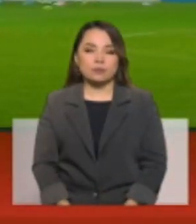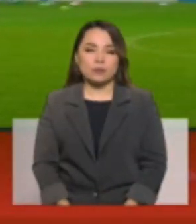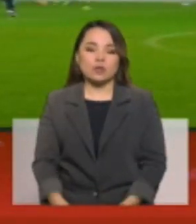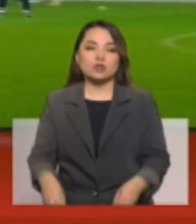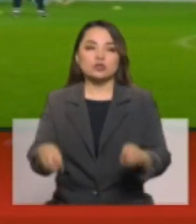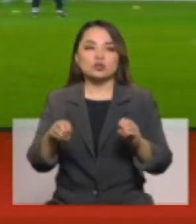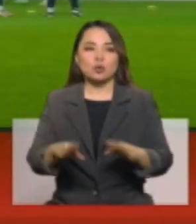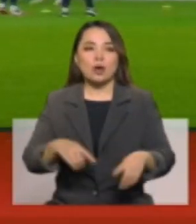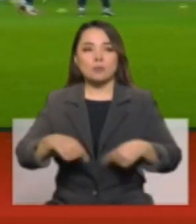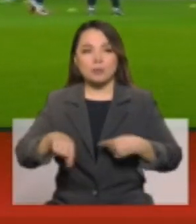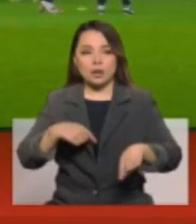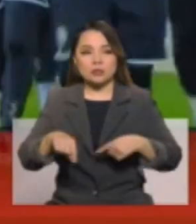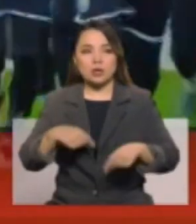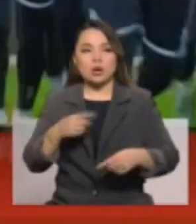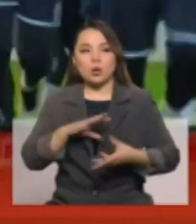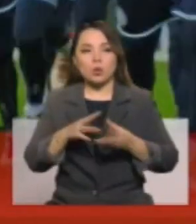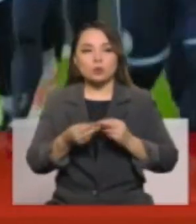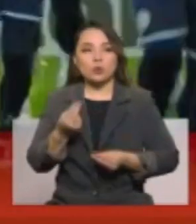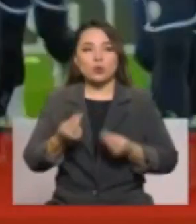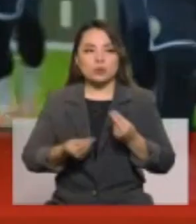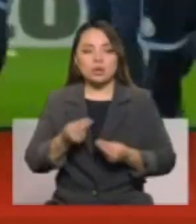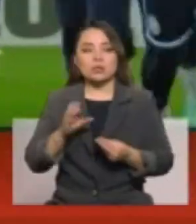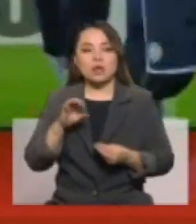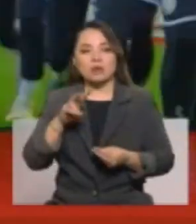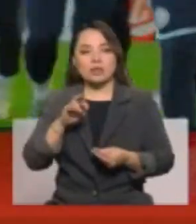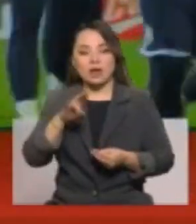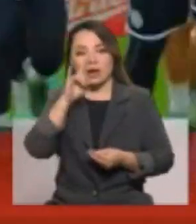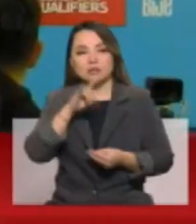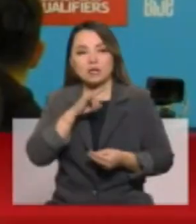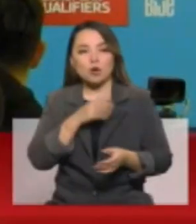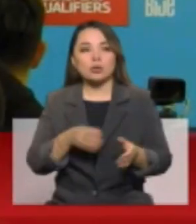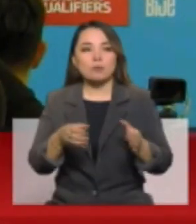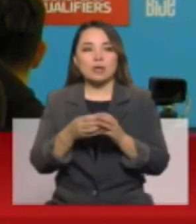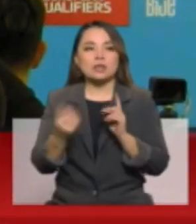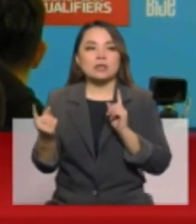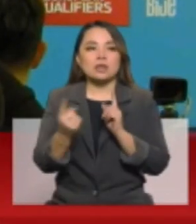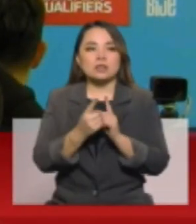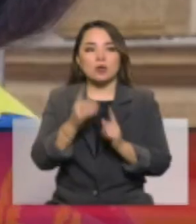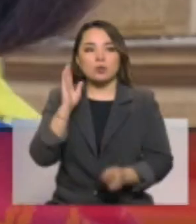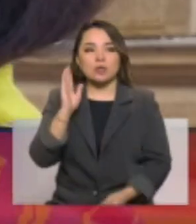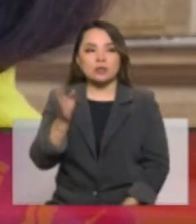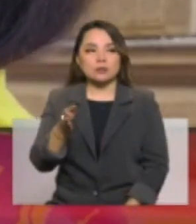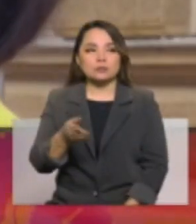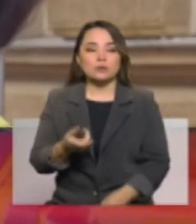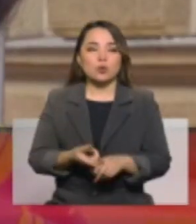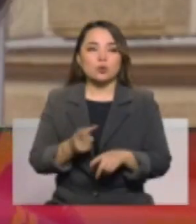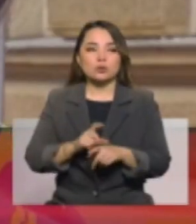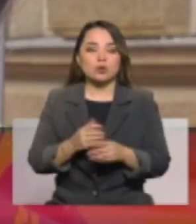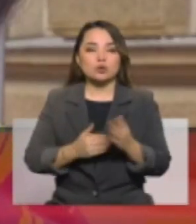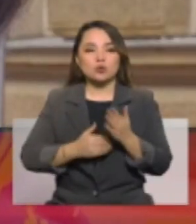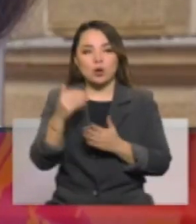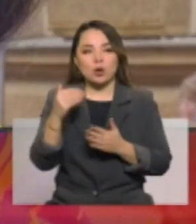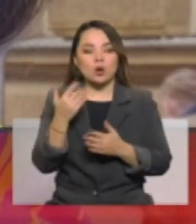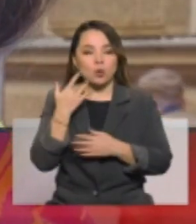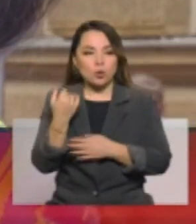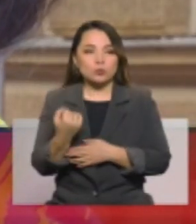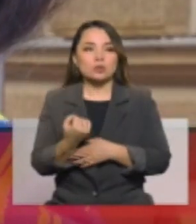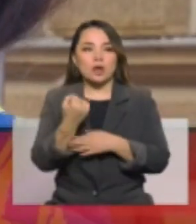Шешуші матч. Қортынды ойын. Бүгін Словения мен Қазақстан құрамалары кездеседі. Өте жоғары қолдау біздің